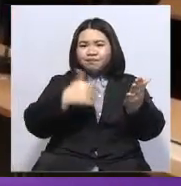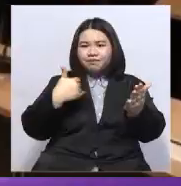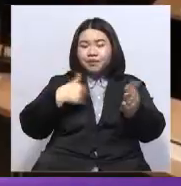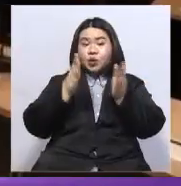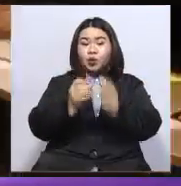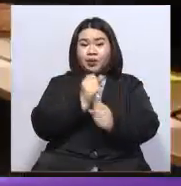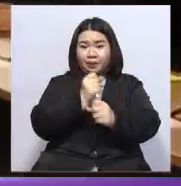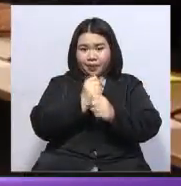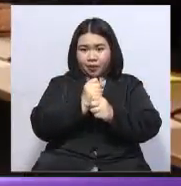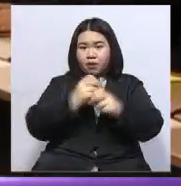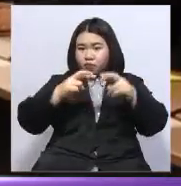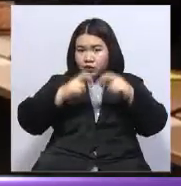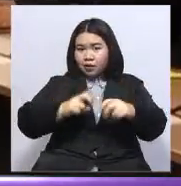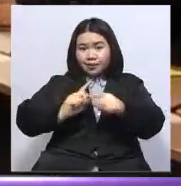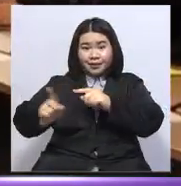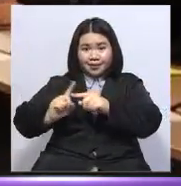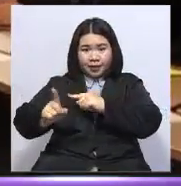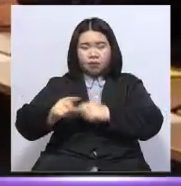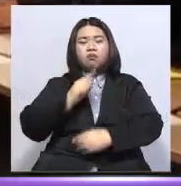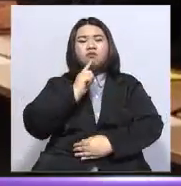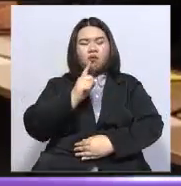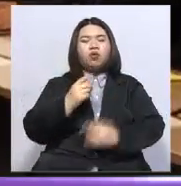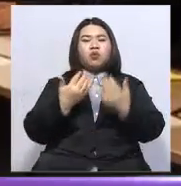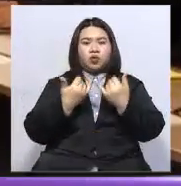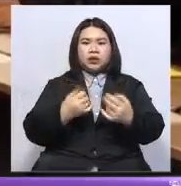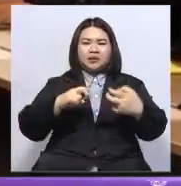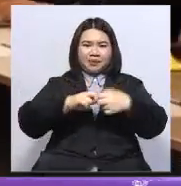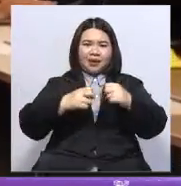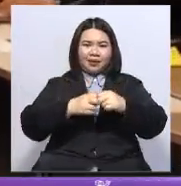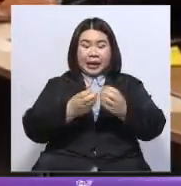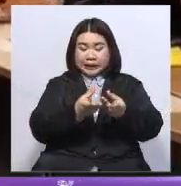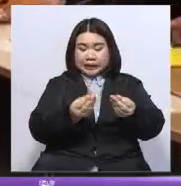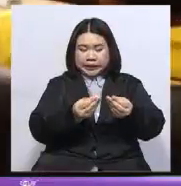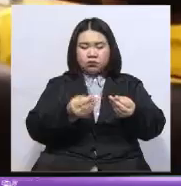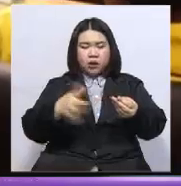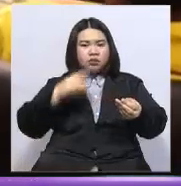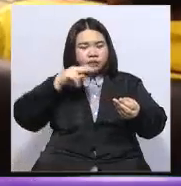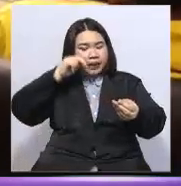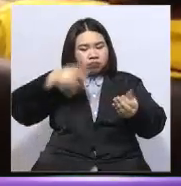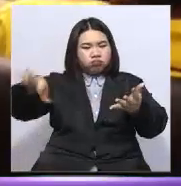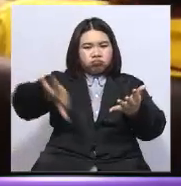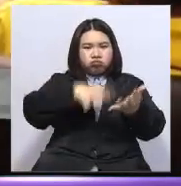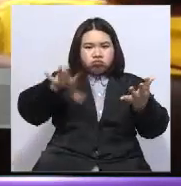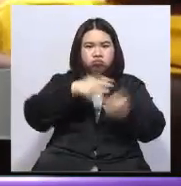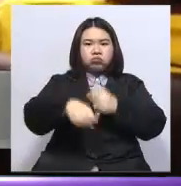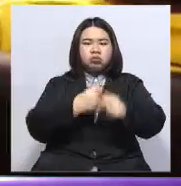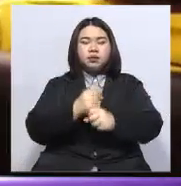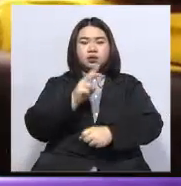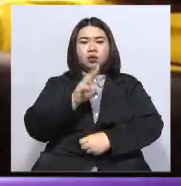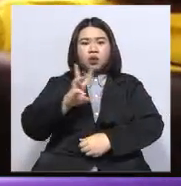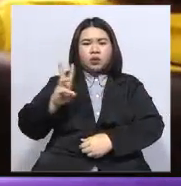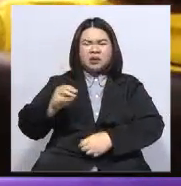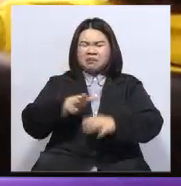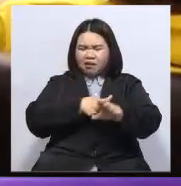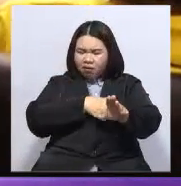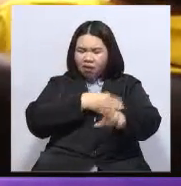การด้านทรัพยากรทางทะเลและชายฝั่งเปิดเผยถึงสถานการณ์การกัดเซาะชายฝั่งของไทยปี2560พบว่าเกิดปัญหาม